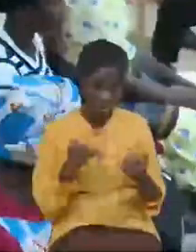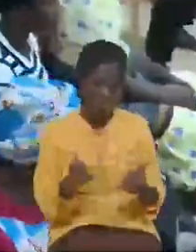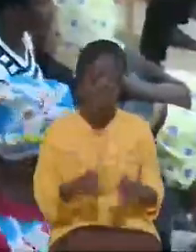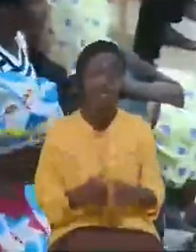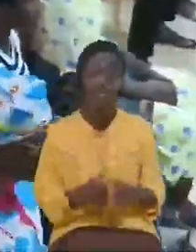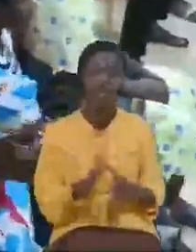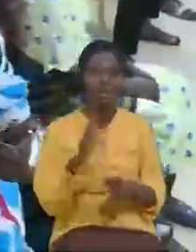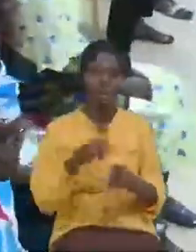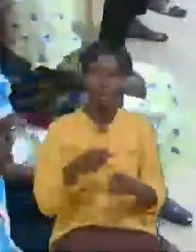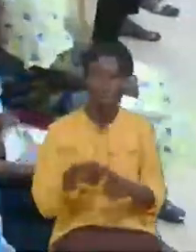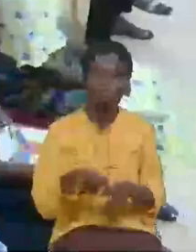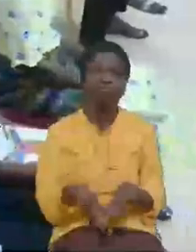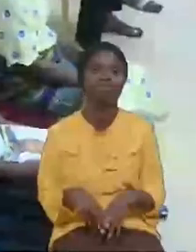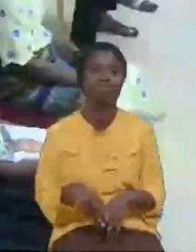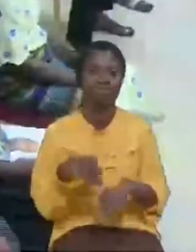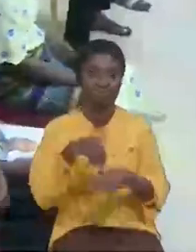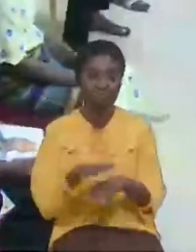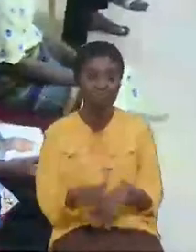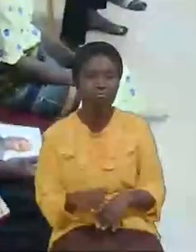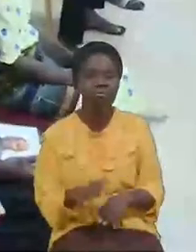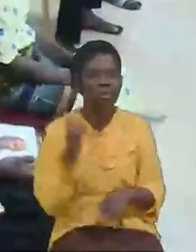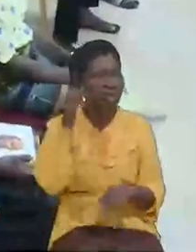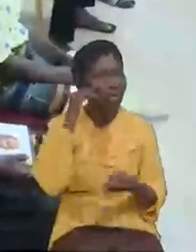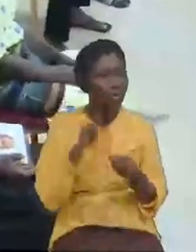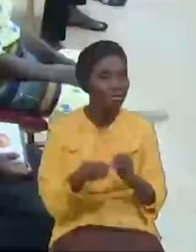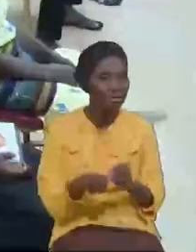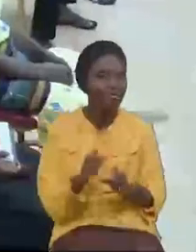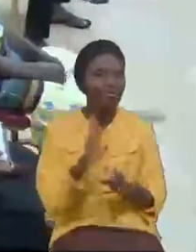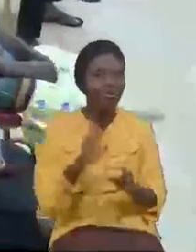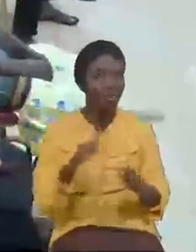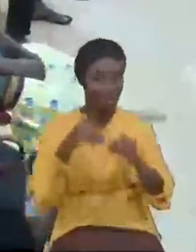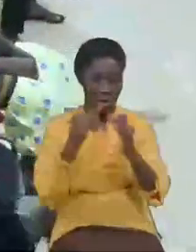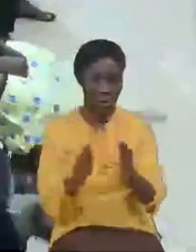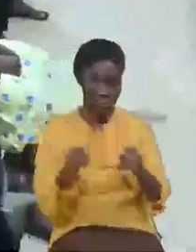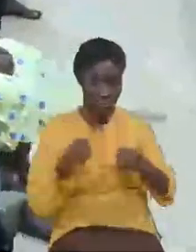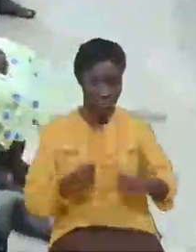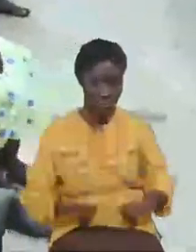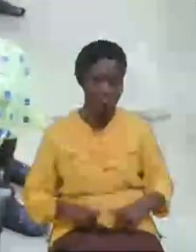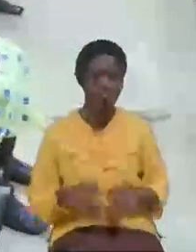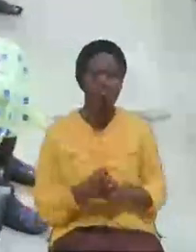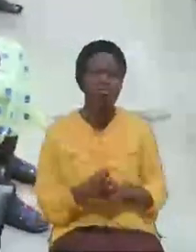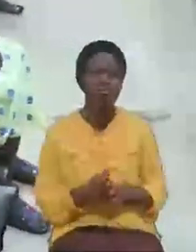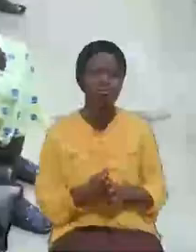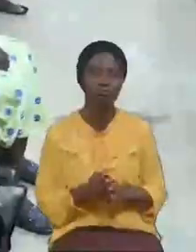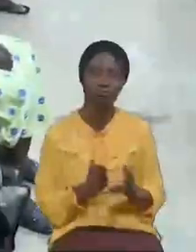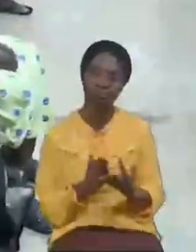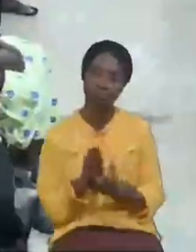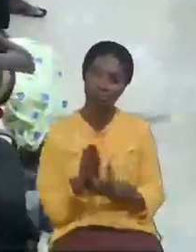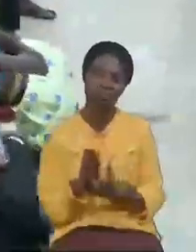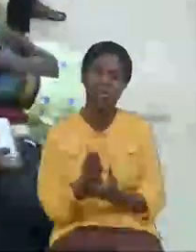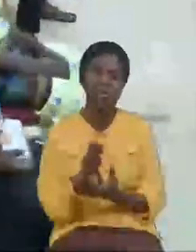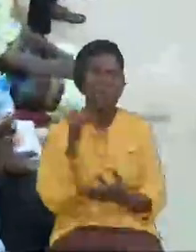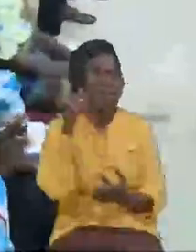votre nom, votre téléphone, votre localité, quartier, à travers d'un SMS ou